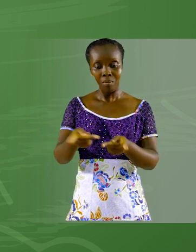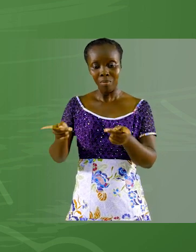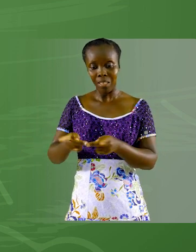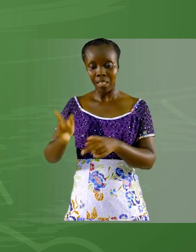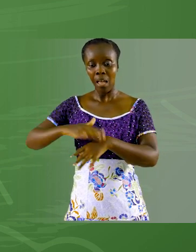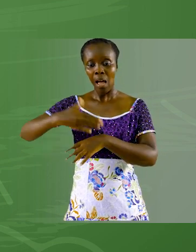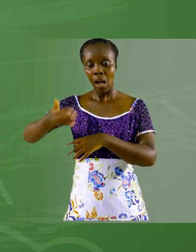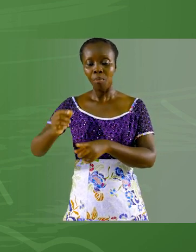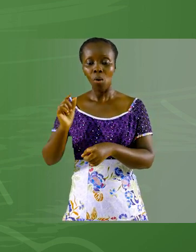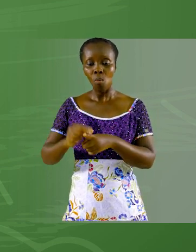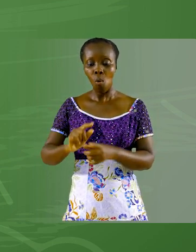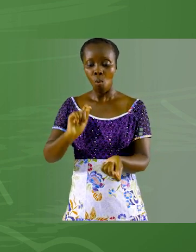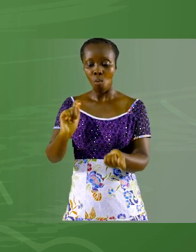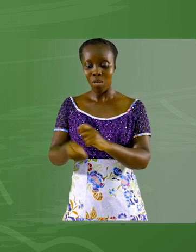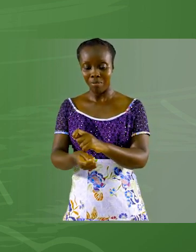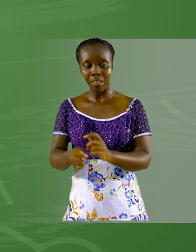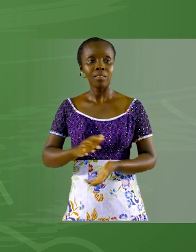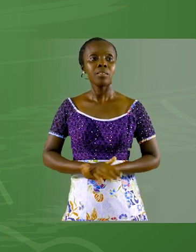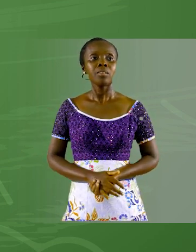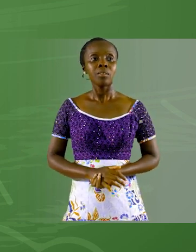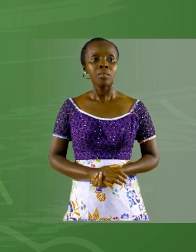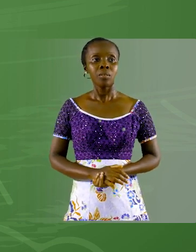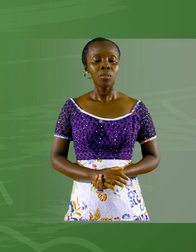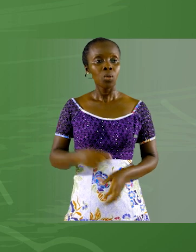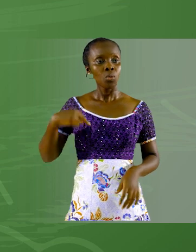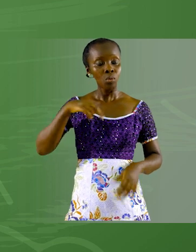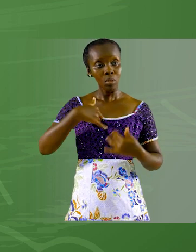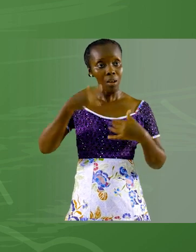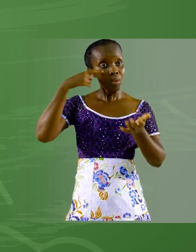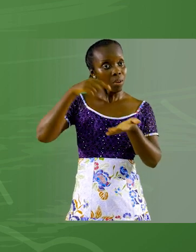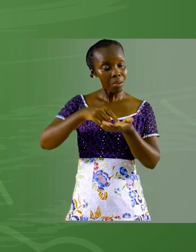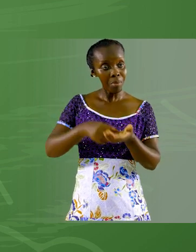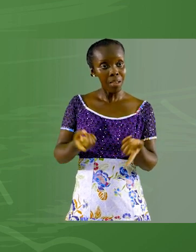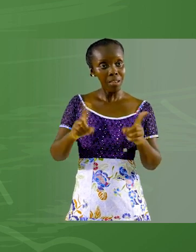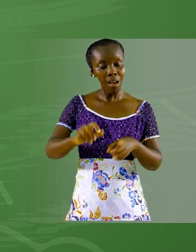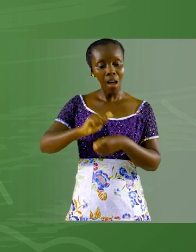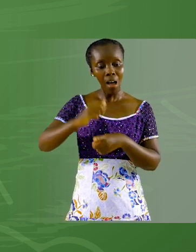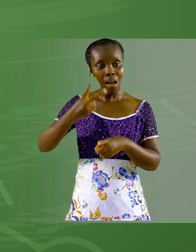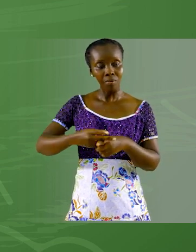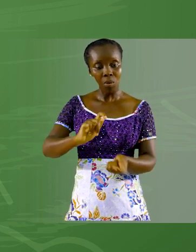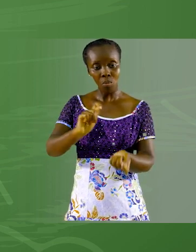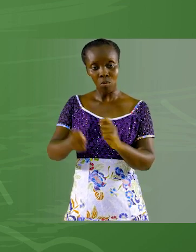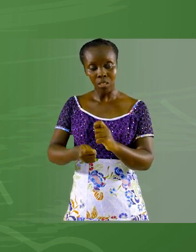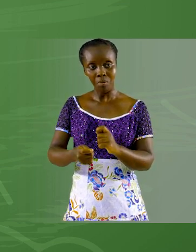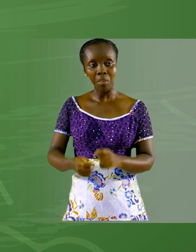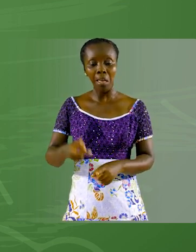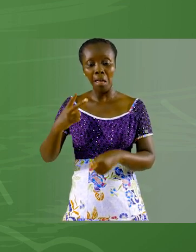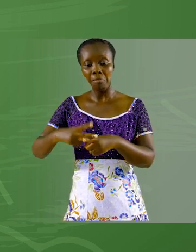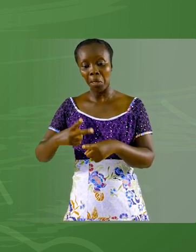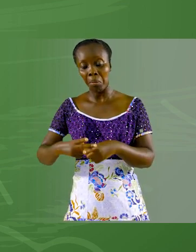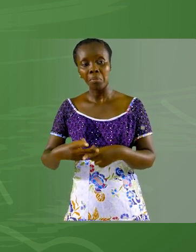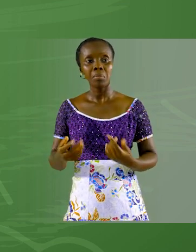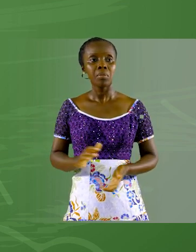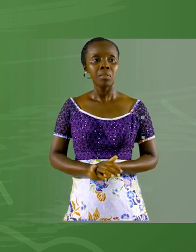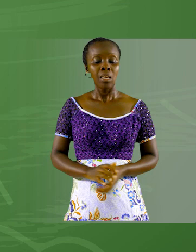le mot modifié. Et nous avons remarqué que lorsqu'un adverbe modifie un verbe,